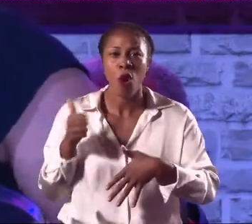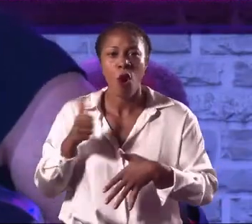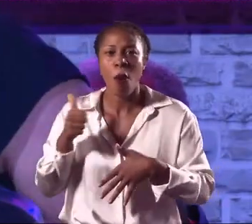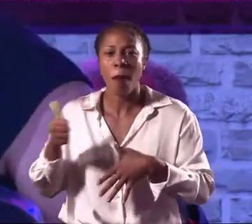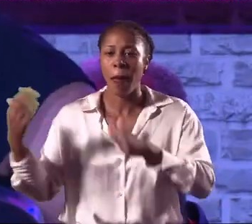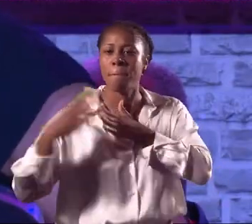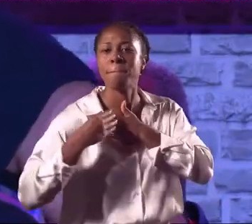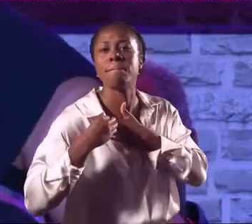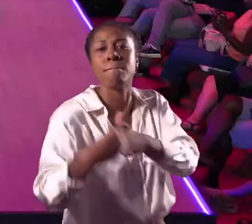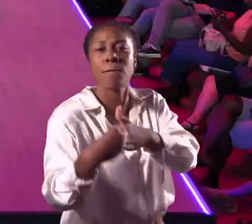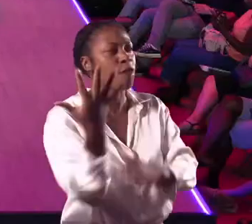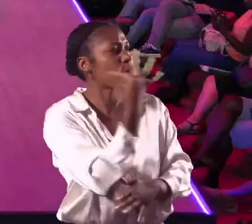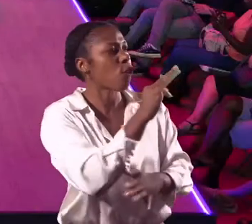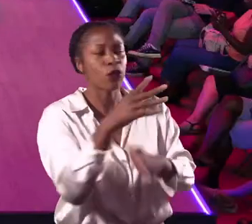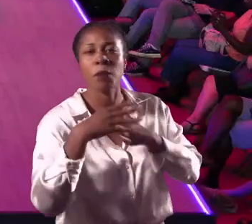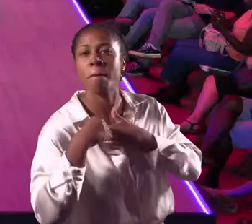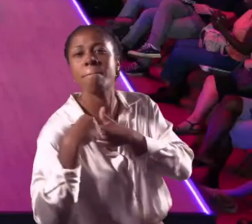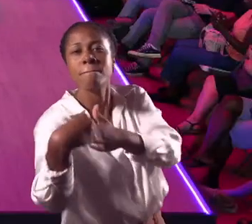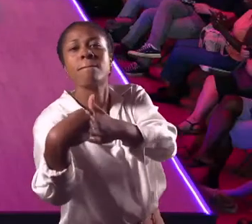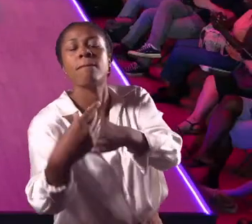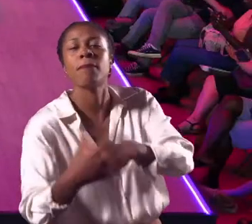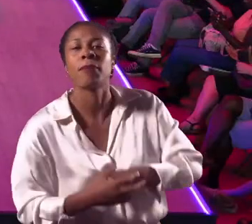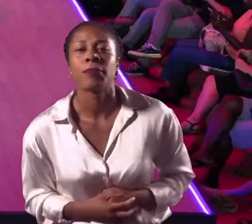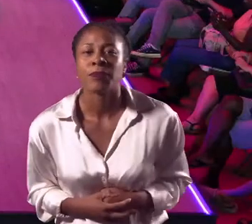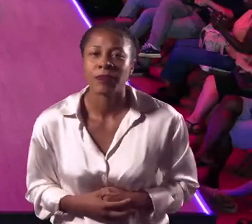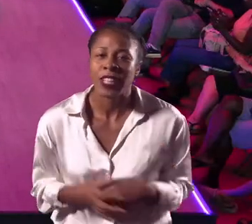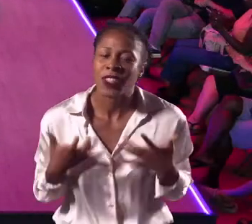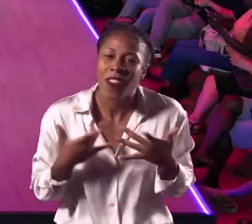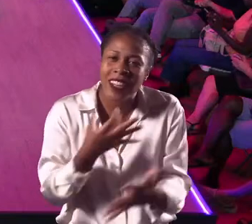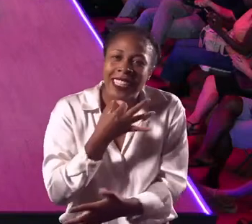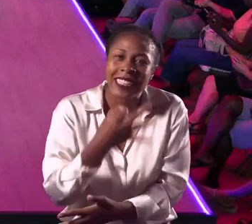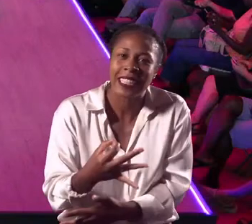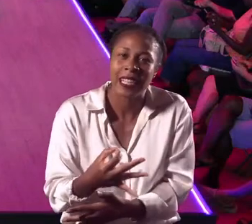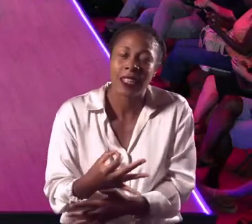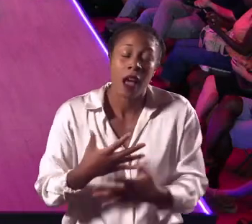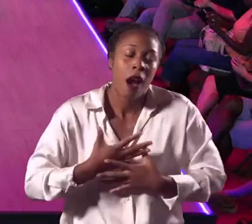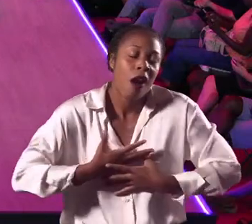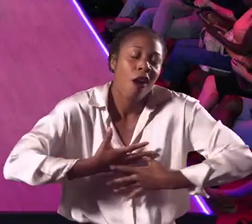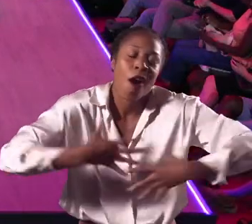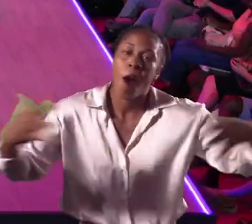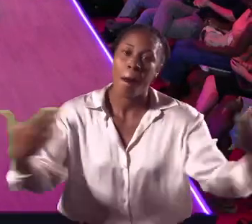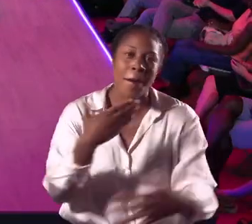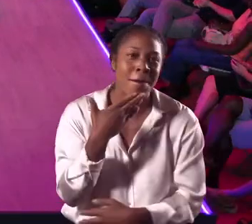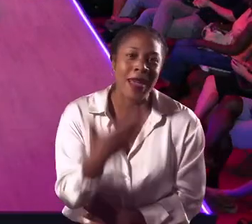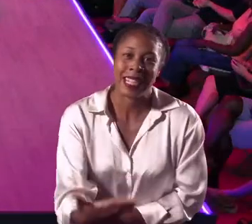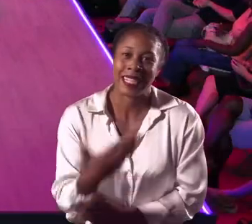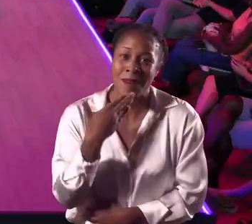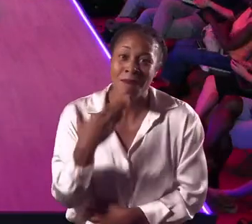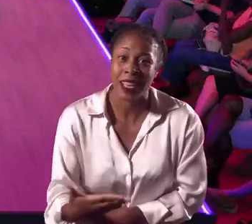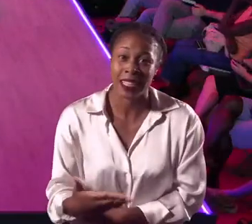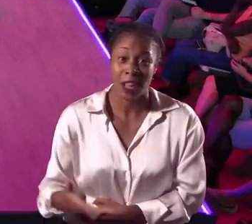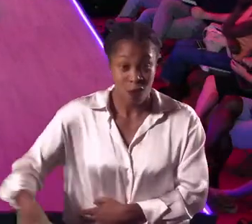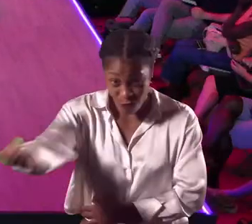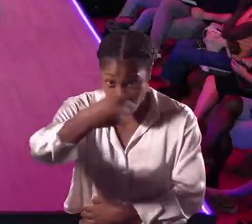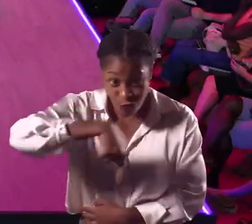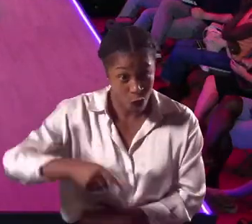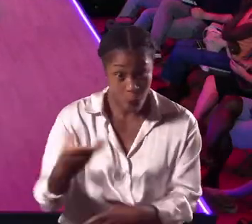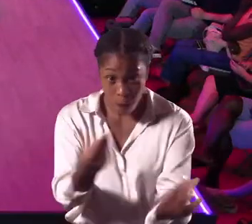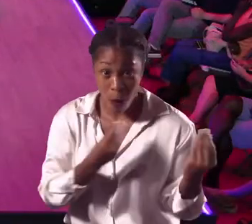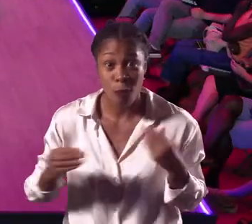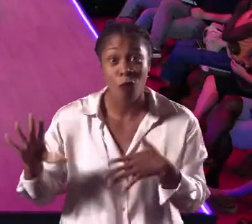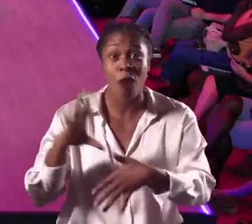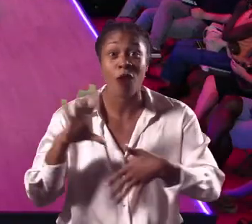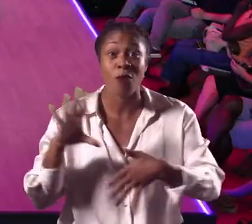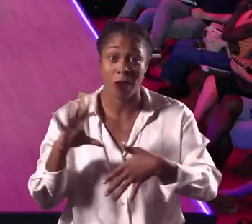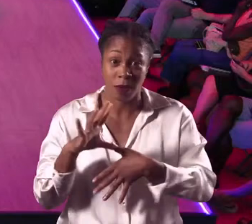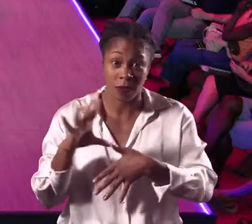au pays tout entier. Et j'aimerais commencer par vous dire un immense merci à vous, le peuple guadeloupéen,